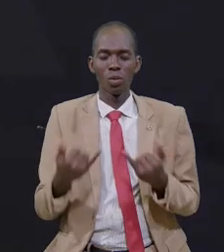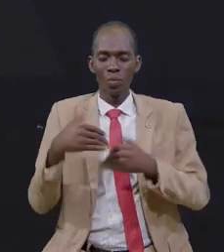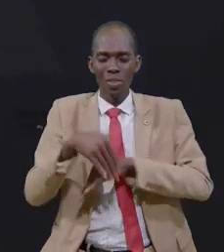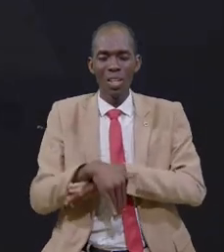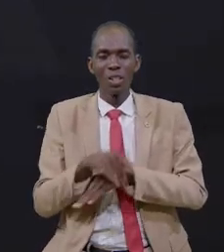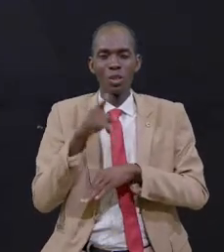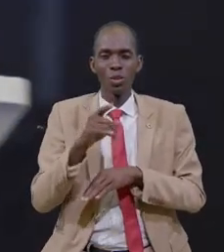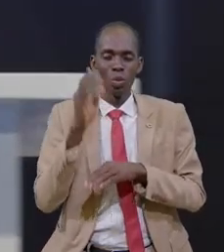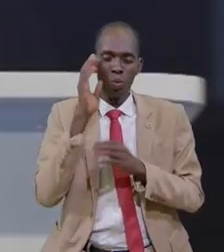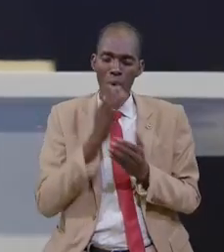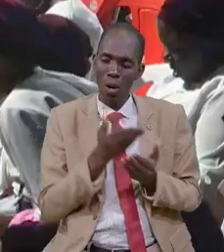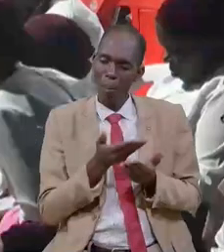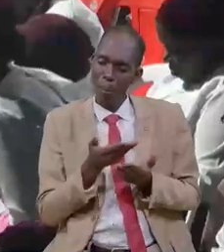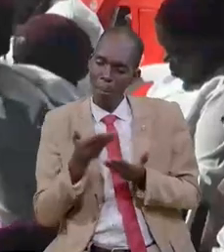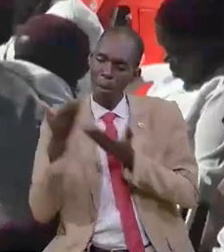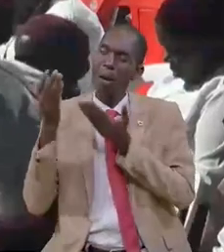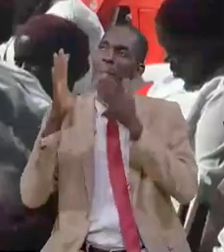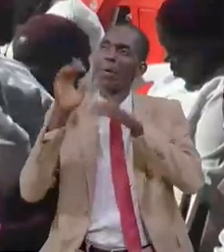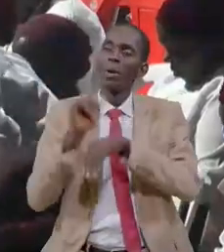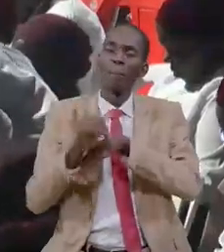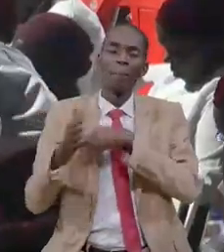tu repartiras à la maison avec ton miracle.